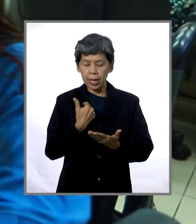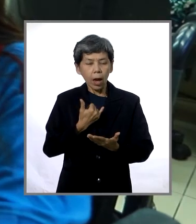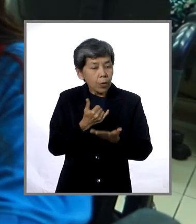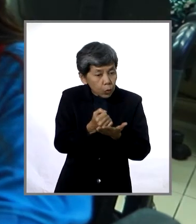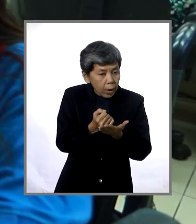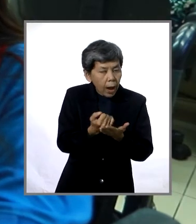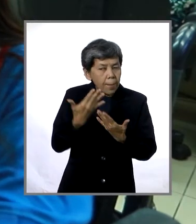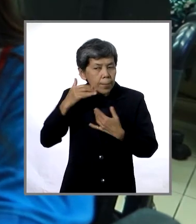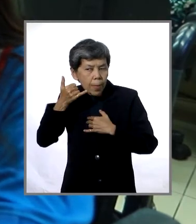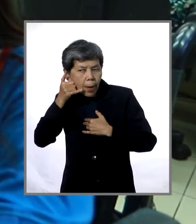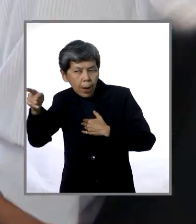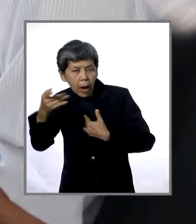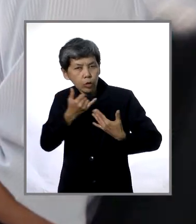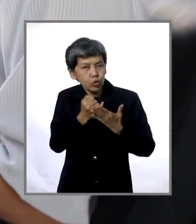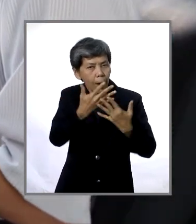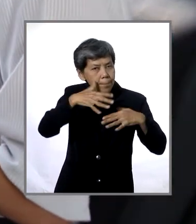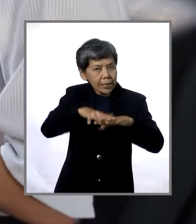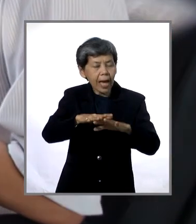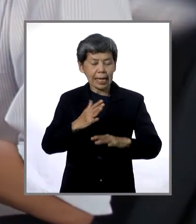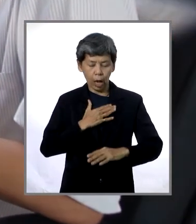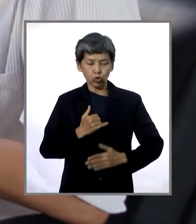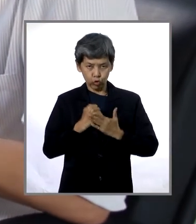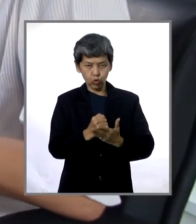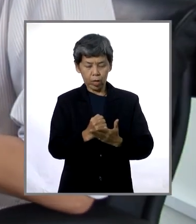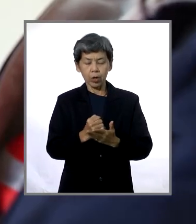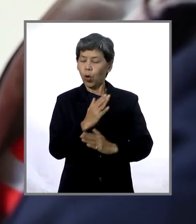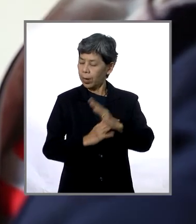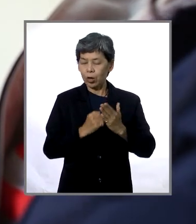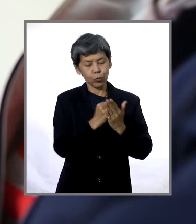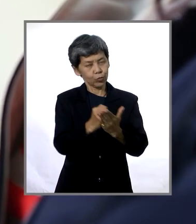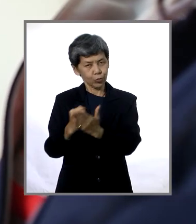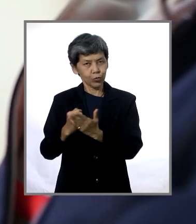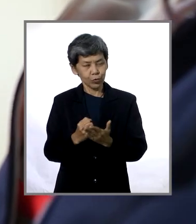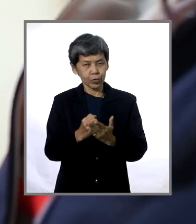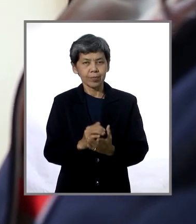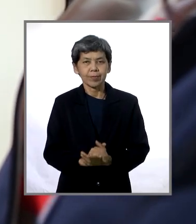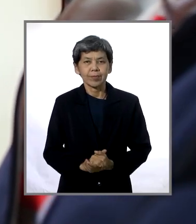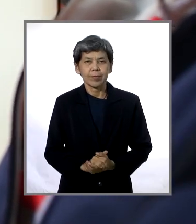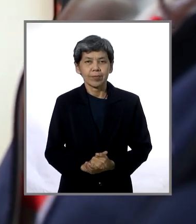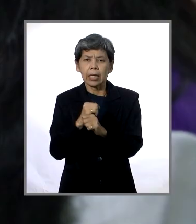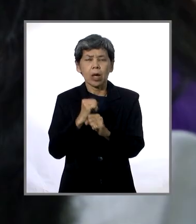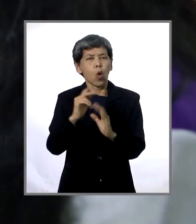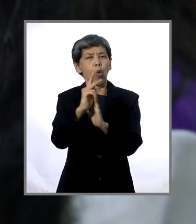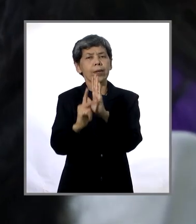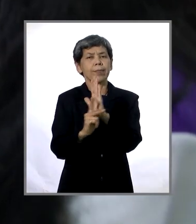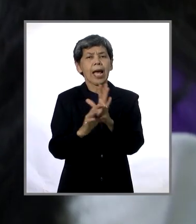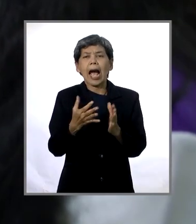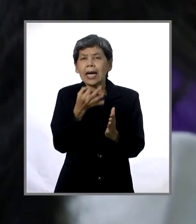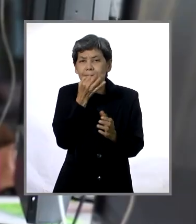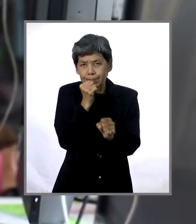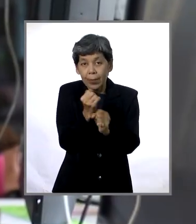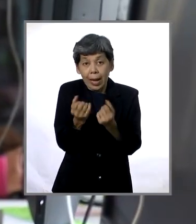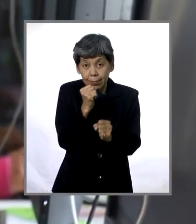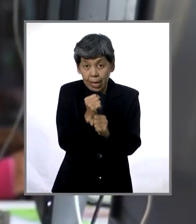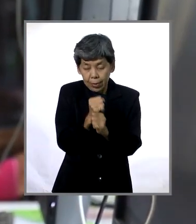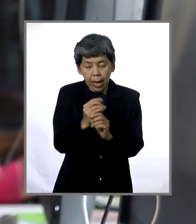สามารถนำไปปรับใช้ในการดำเนินชีวิตได้แต่ในทางปฏิบัติจริงแล้วการสร้างความเข้าใจสังคมที่แตกต่าง